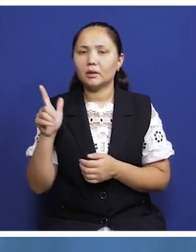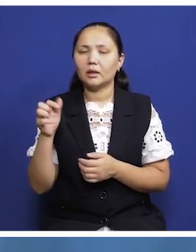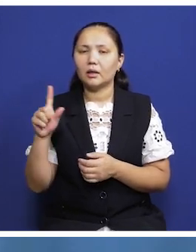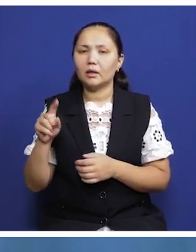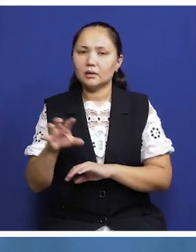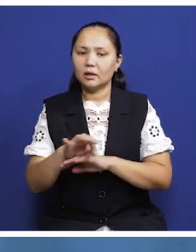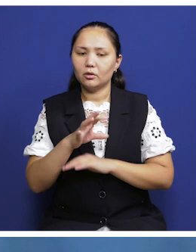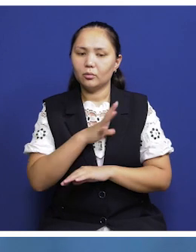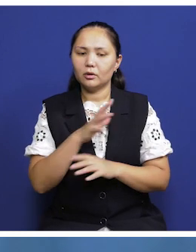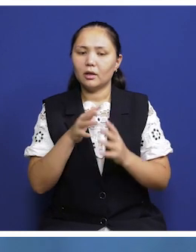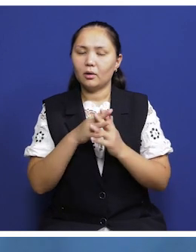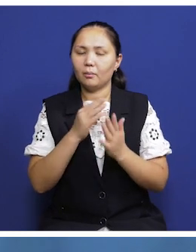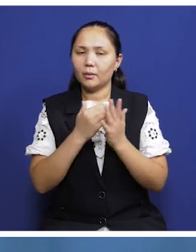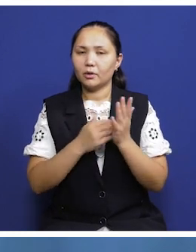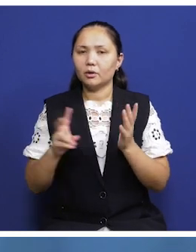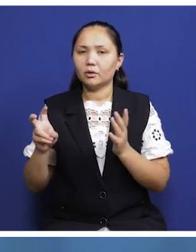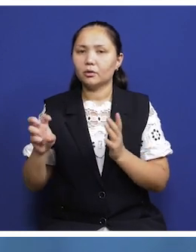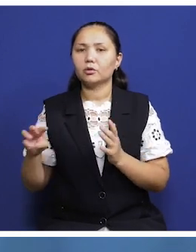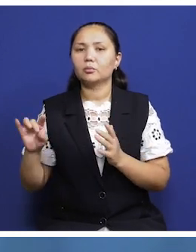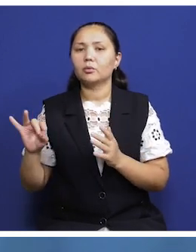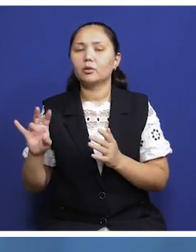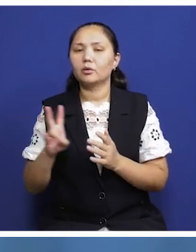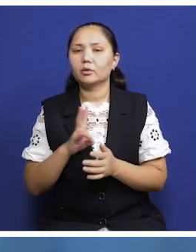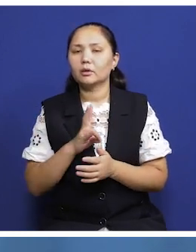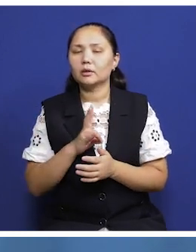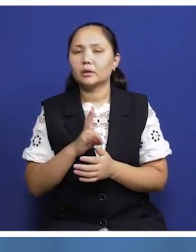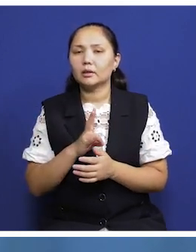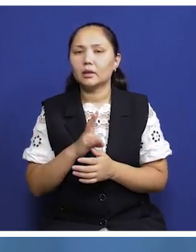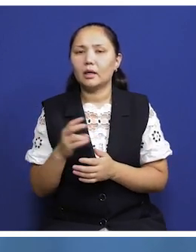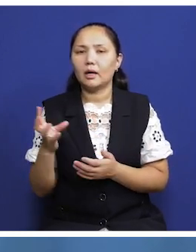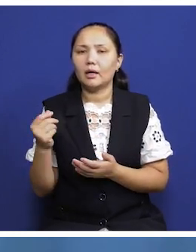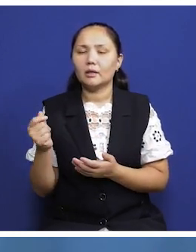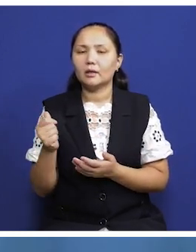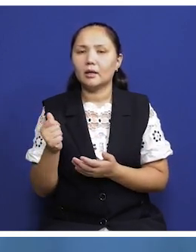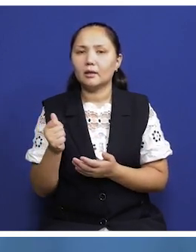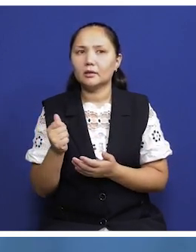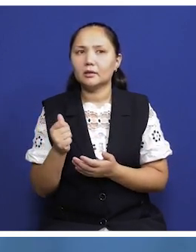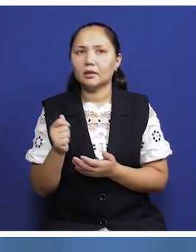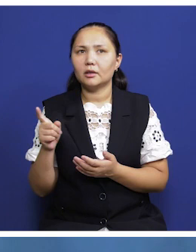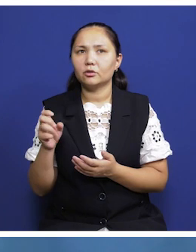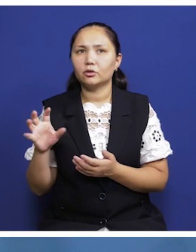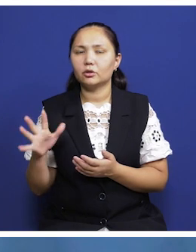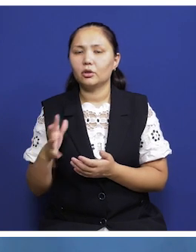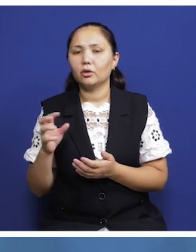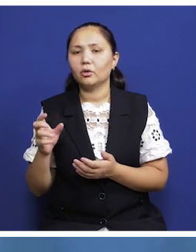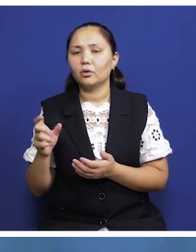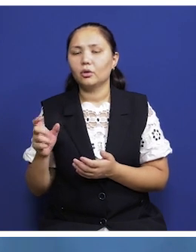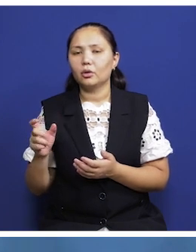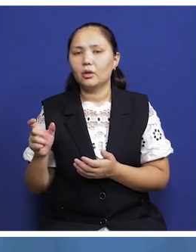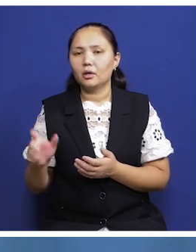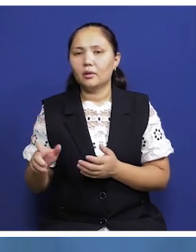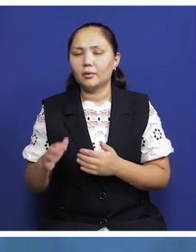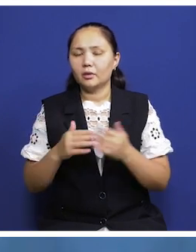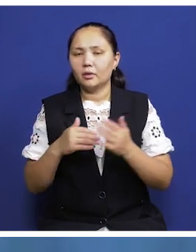бесігі жобасы аясында 200 миллион теңгеге Ақтөбе Шойманов ауылындағы 150 орындық мәдениет үйлерінің құрылыстары